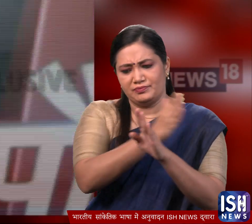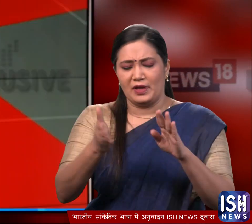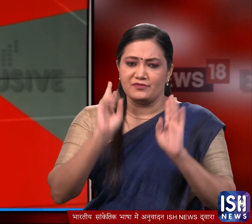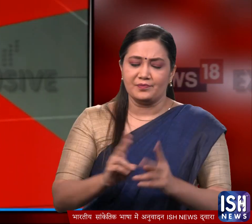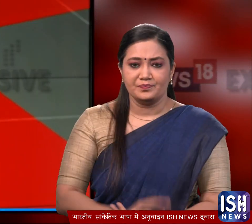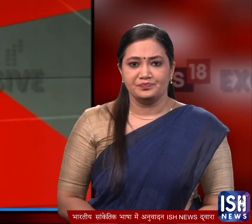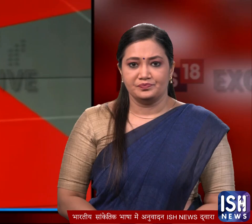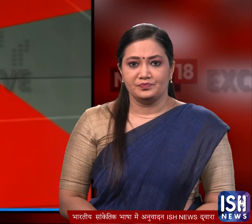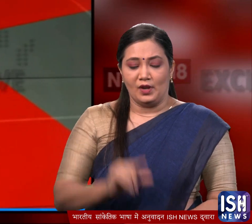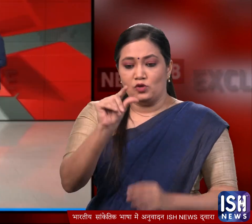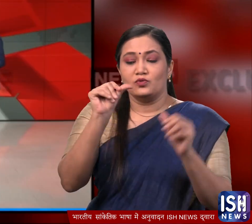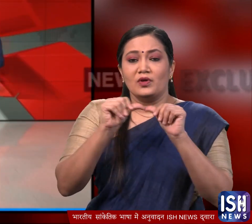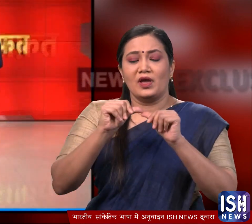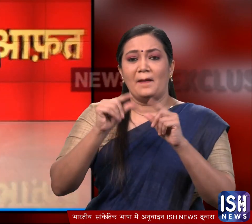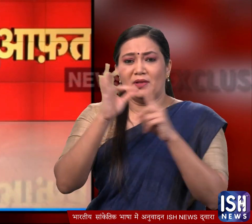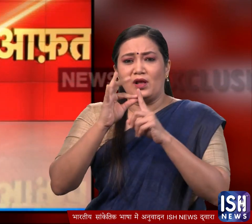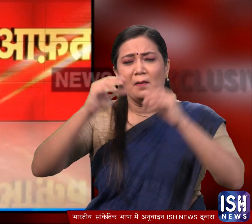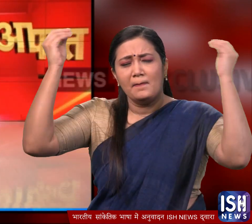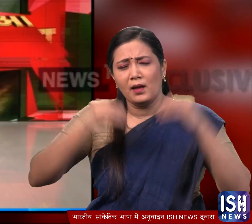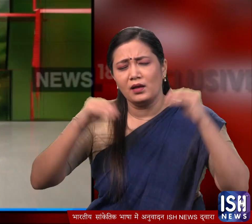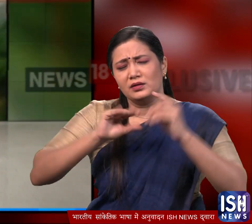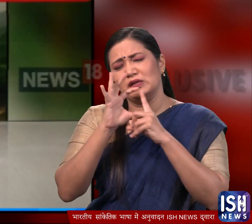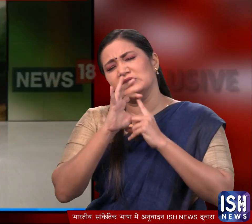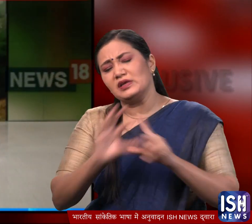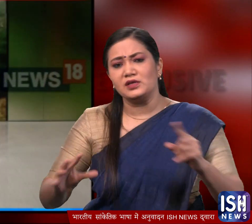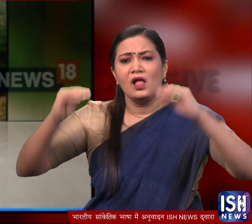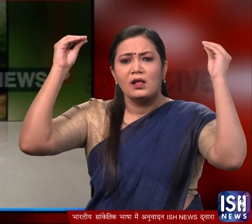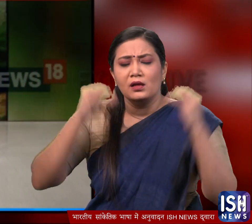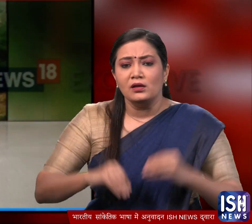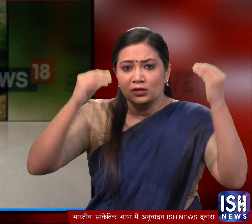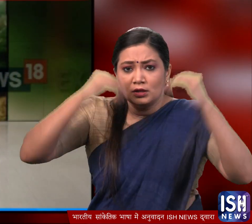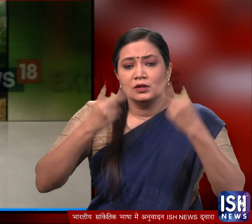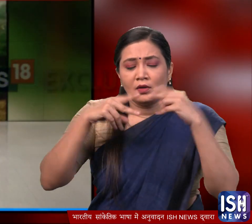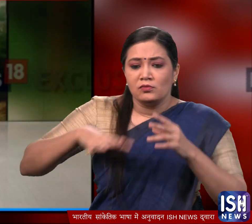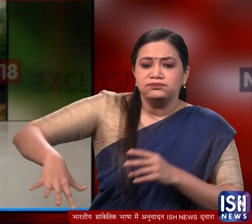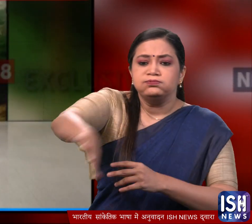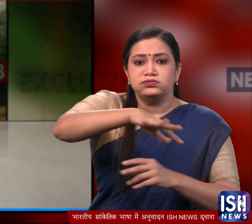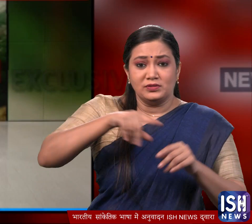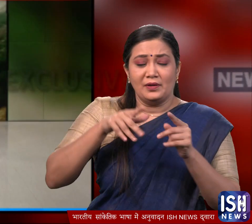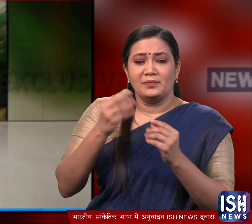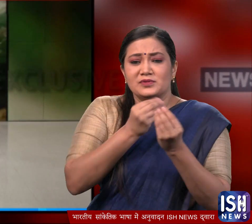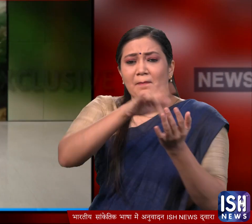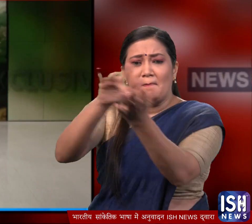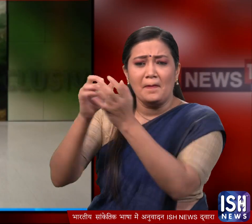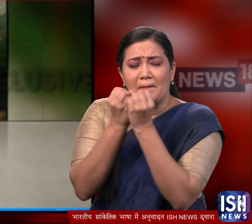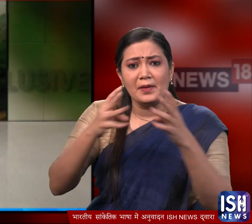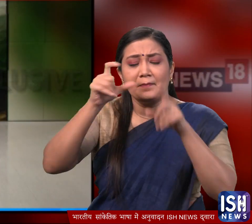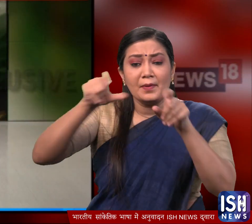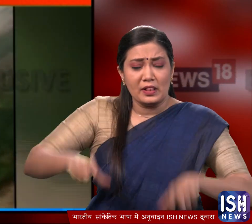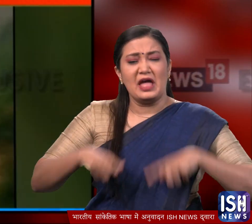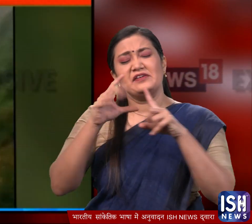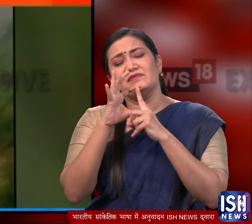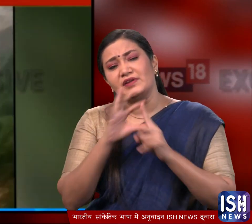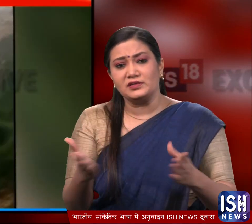उत्तराखंड के पिथौरागढ़ में बारिश आफत बनकर बरसी। वहां आसमान से पानी बरसने के बाद कुछ इलाकों में ऐसे हालात बन गए कि लोगों की जान पर खतरा पैदा हो